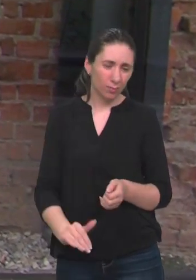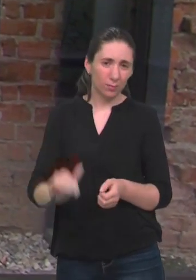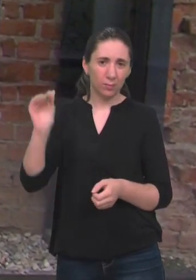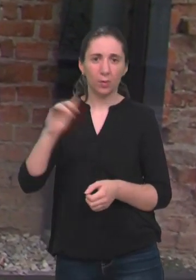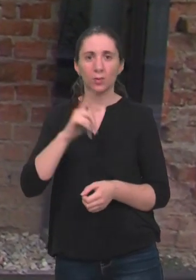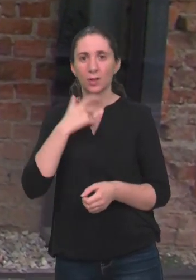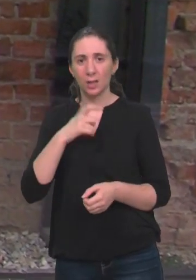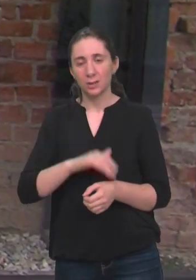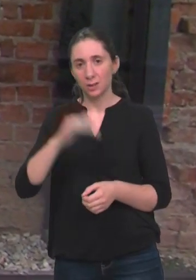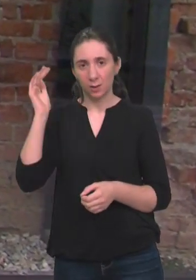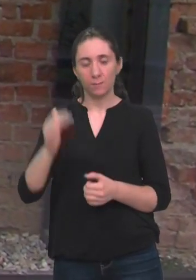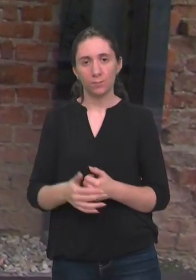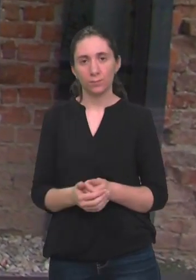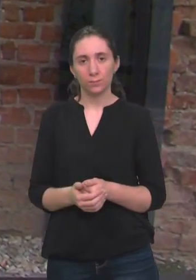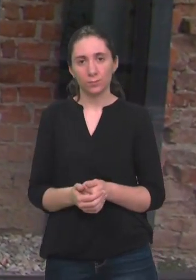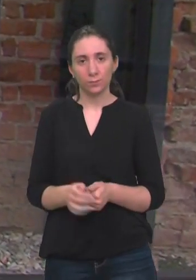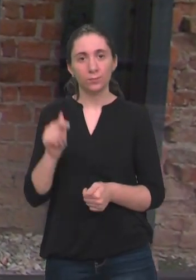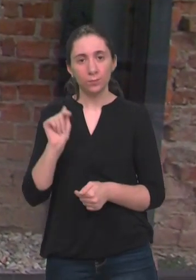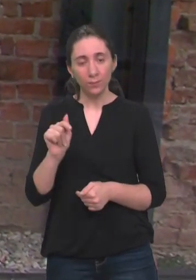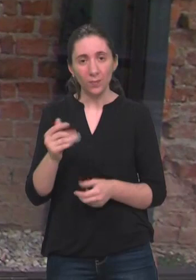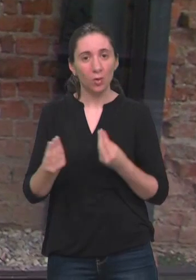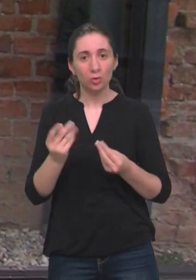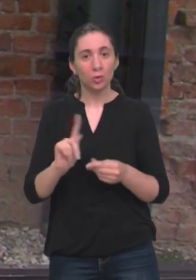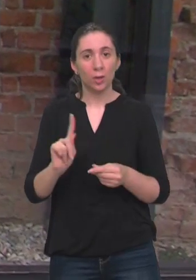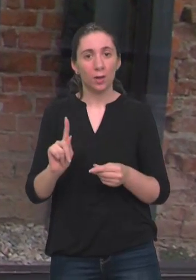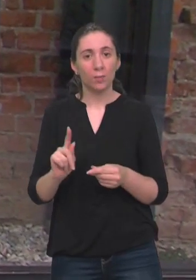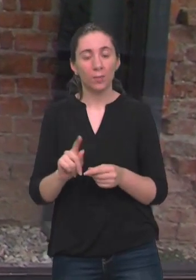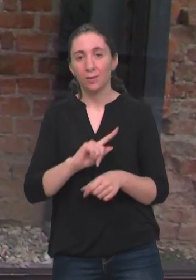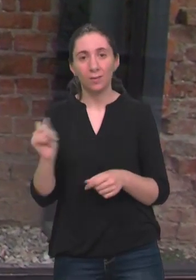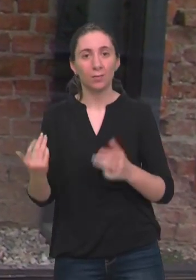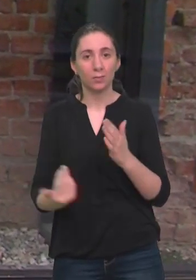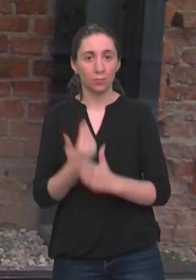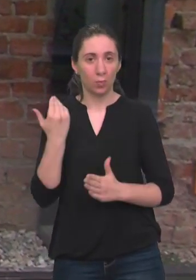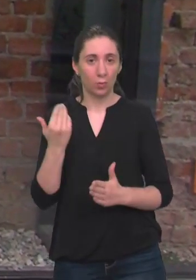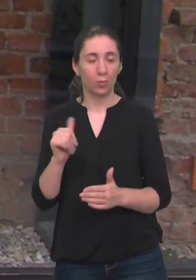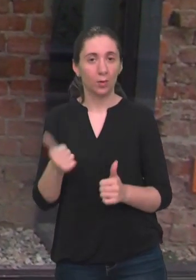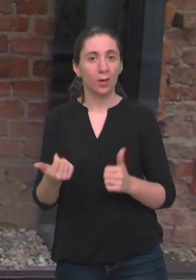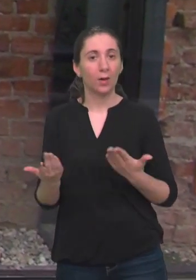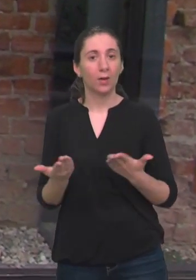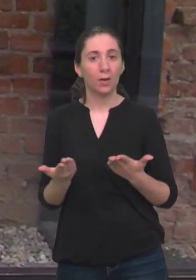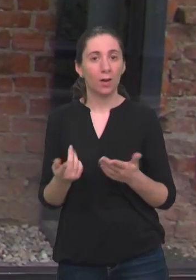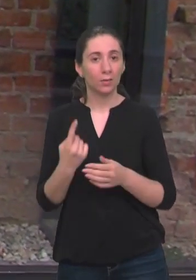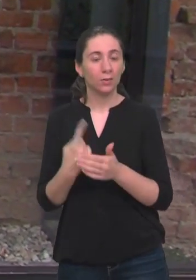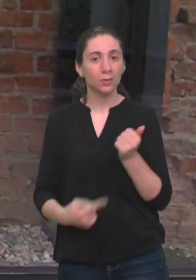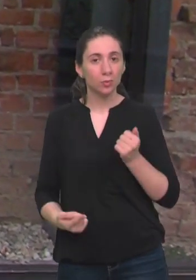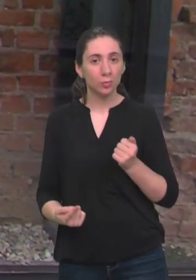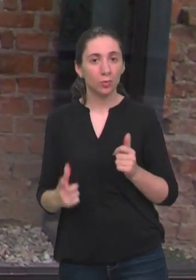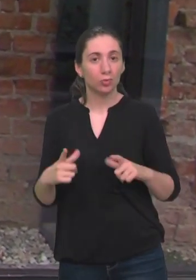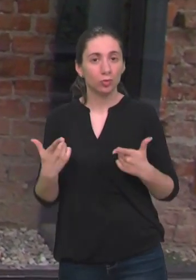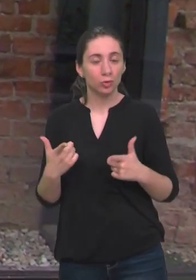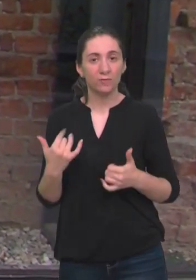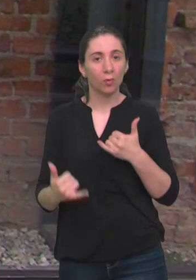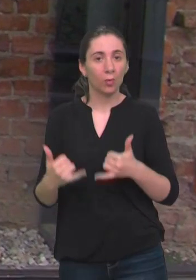do najstarijih, da se ovako nešto više nikad ne ponovi, jer kad izgubite život